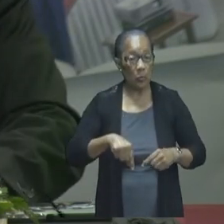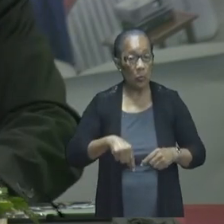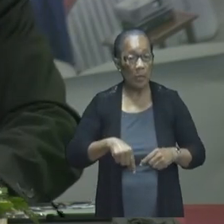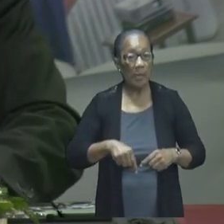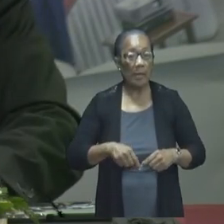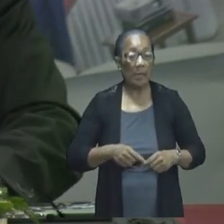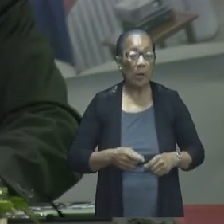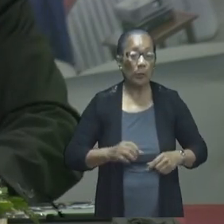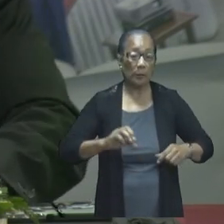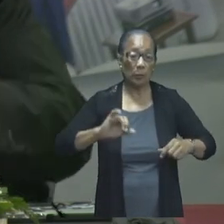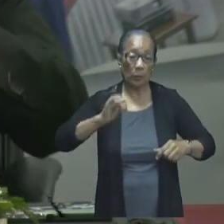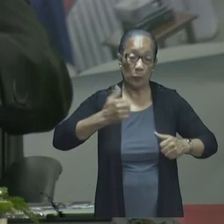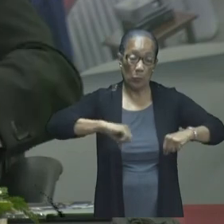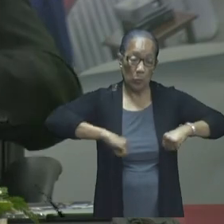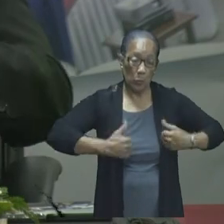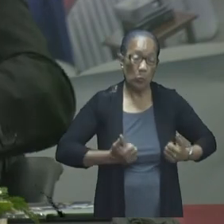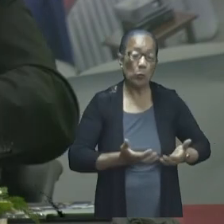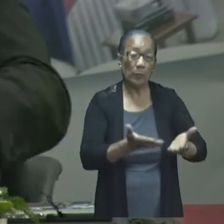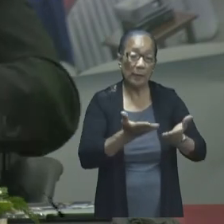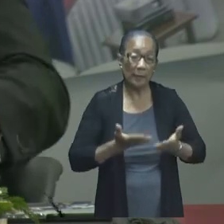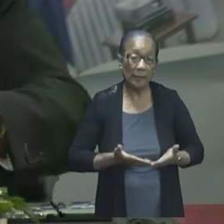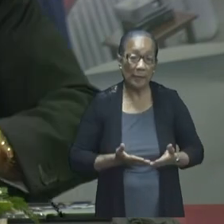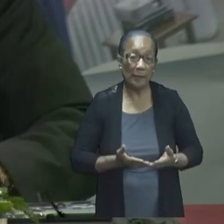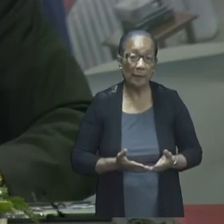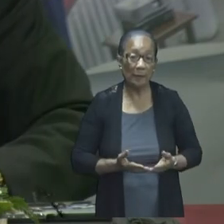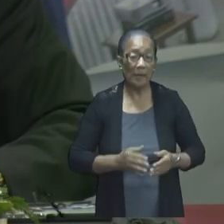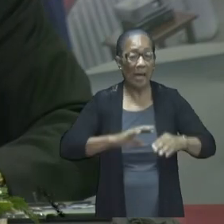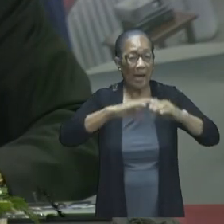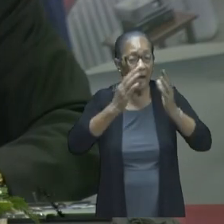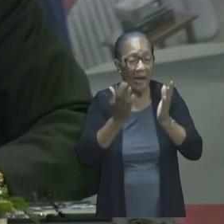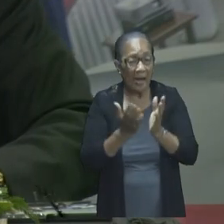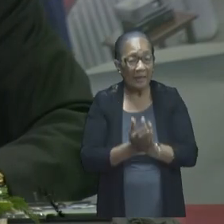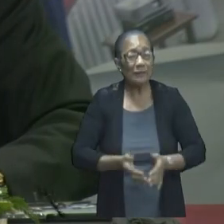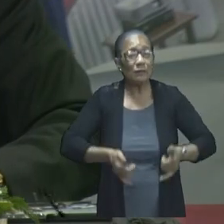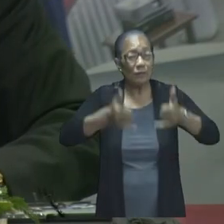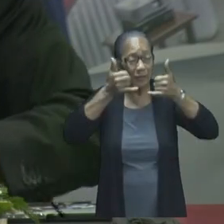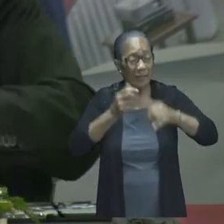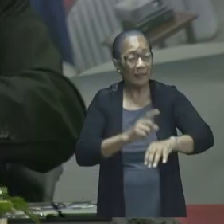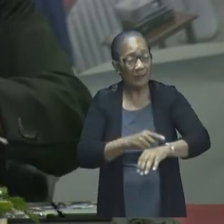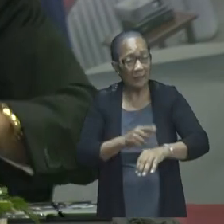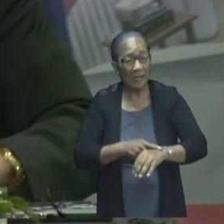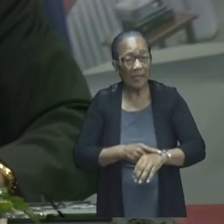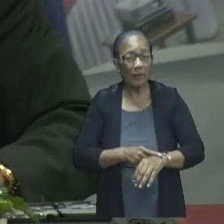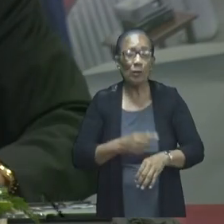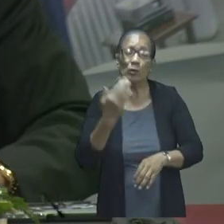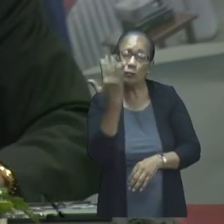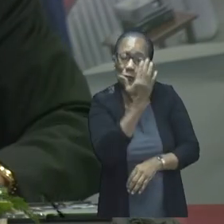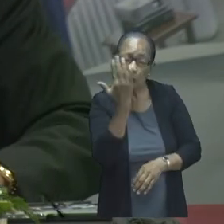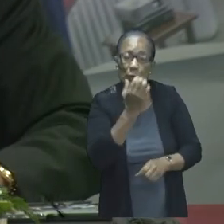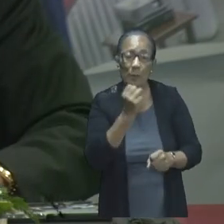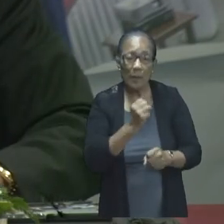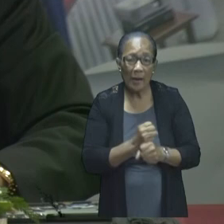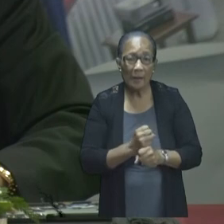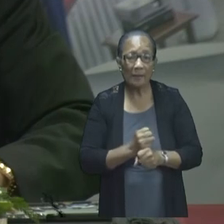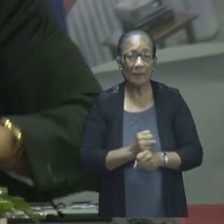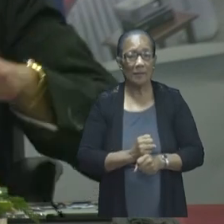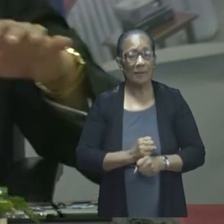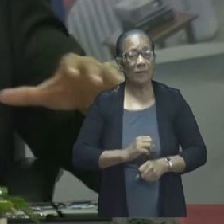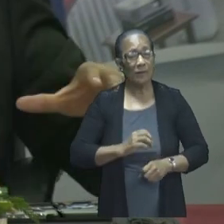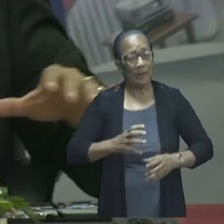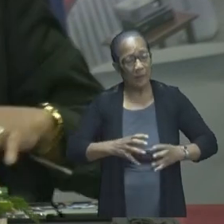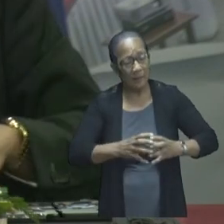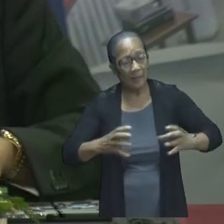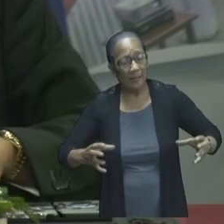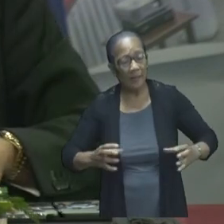intensiveren al deze zaken neem 4 tijd in beslag doorlichting studies maken van uw parijse talen we geven met